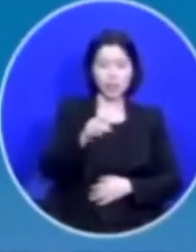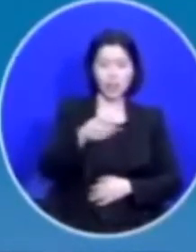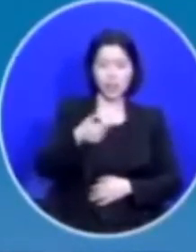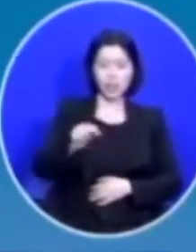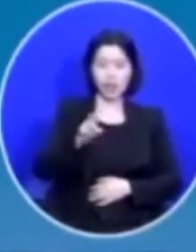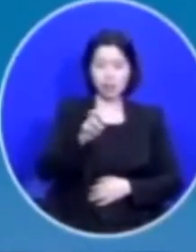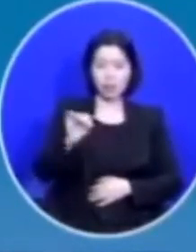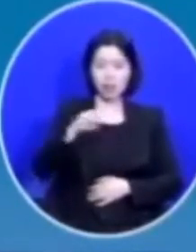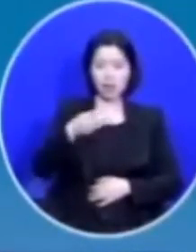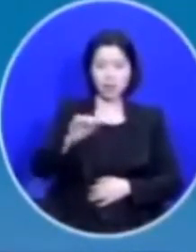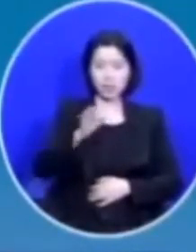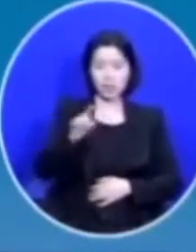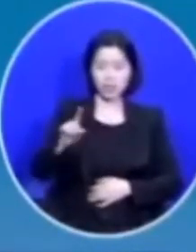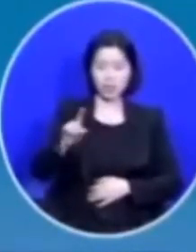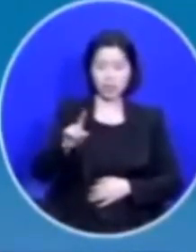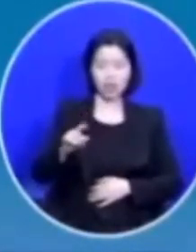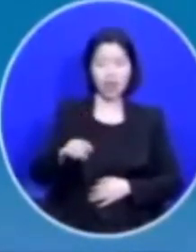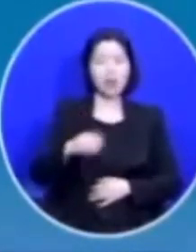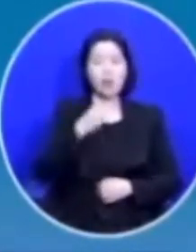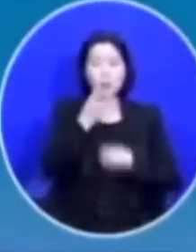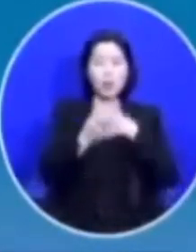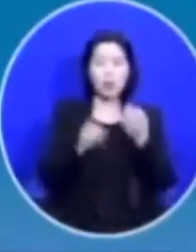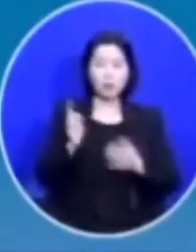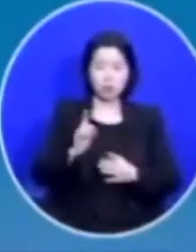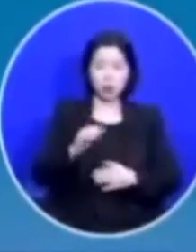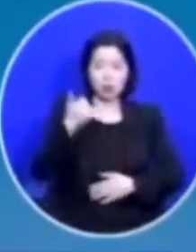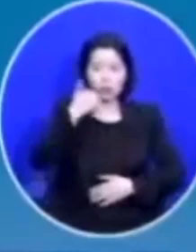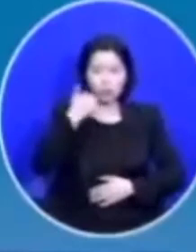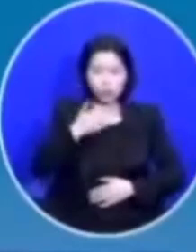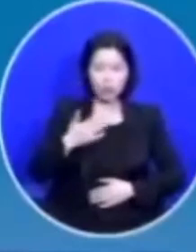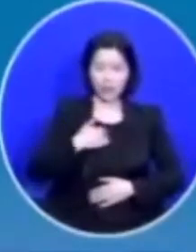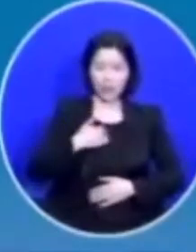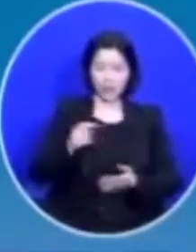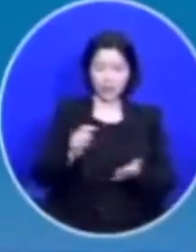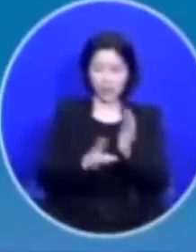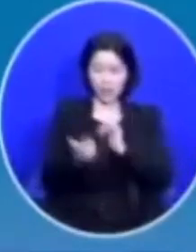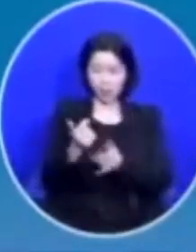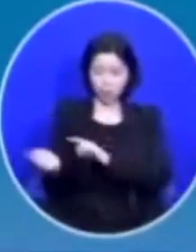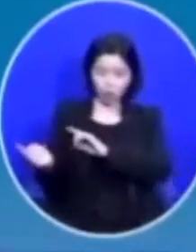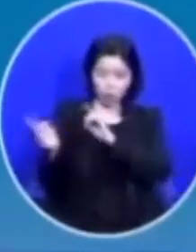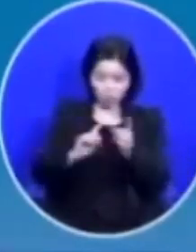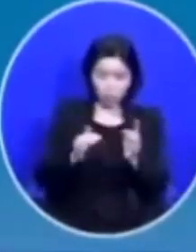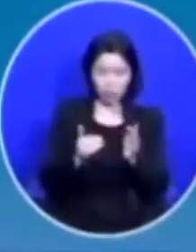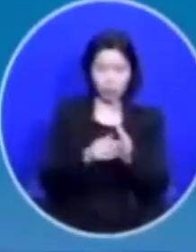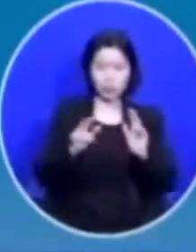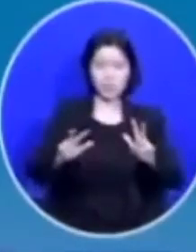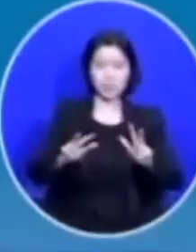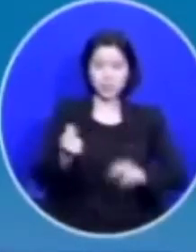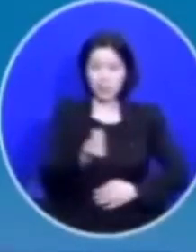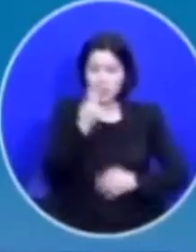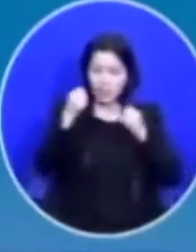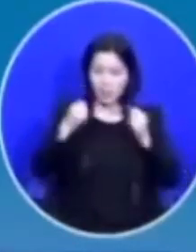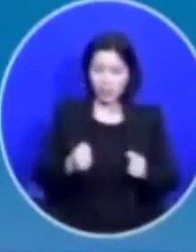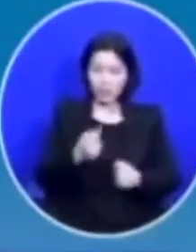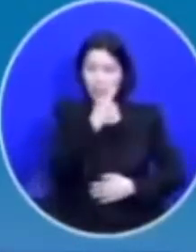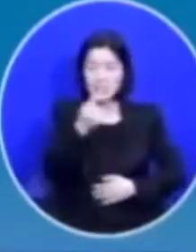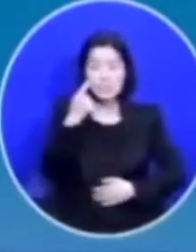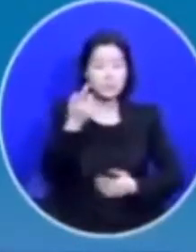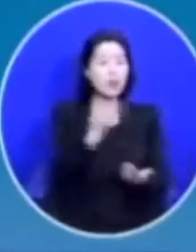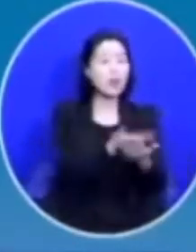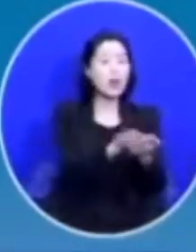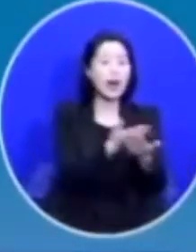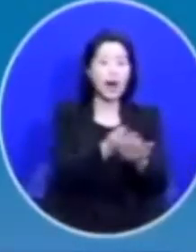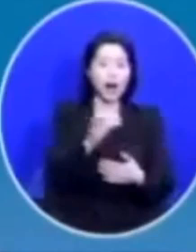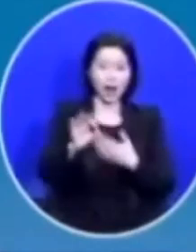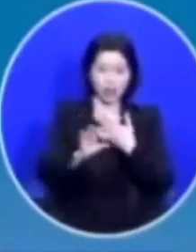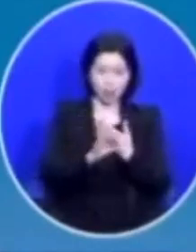이렇게 고백합니다 누군가 나에게 예수가 부하라 졌고 지금 살아 계시다는 증거를 대라고 하면